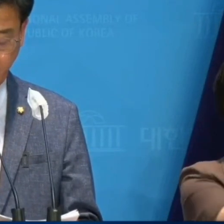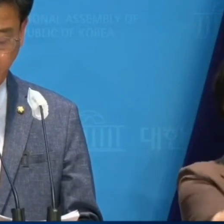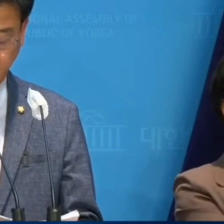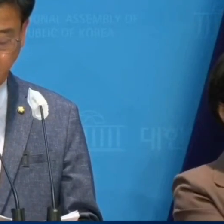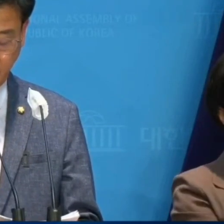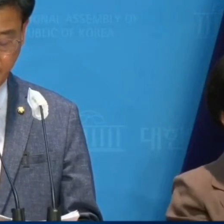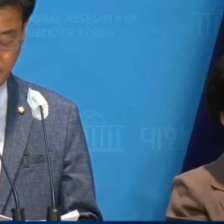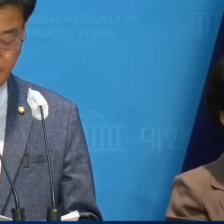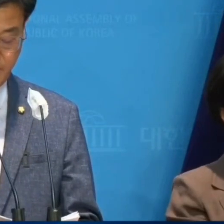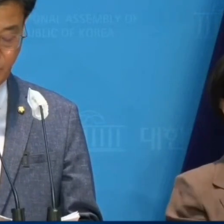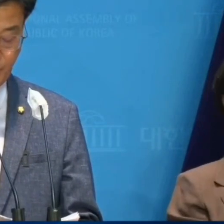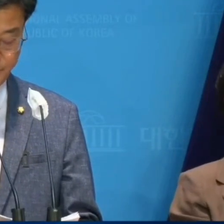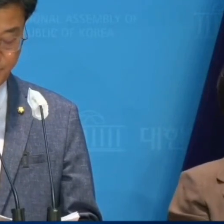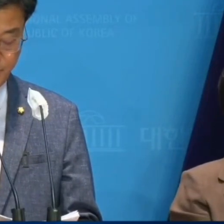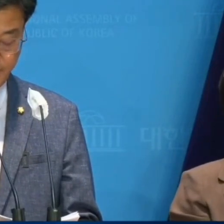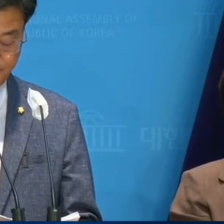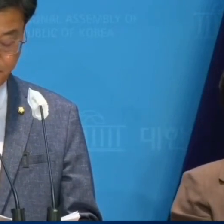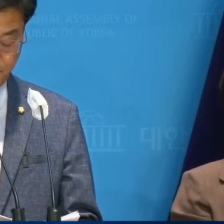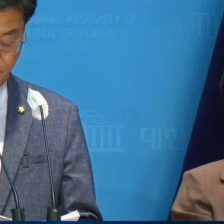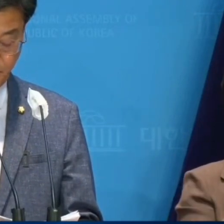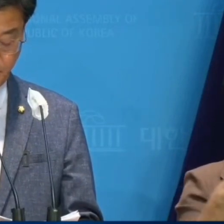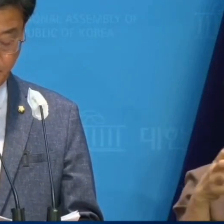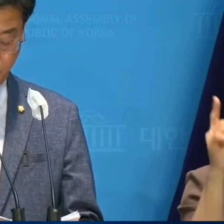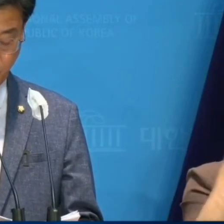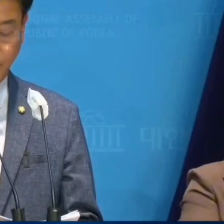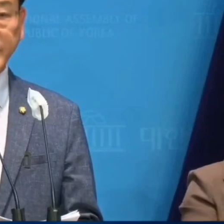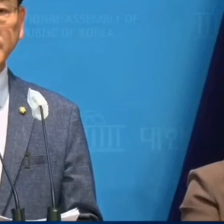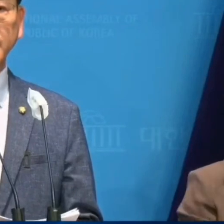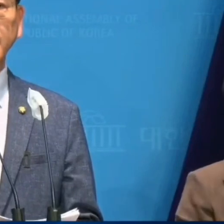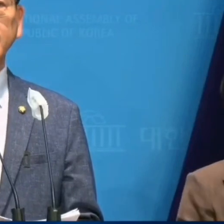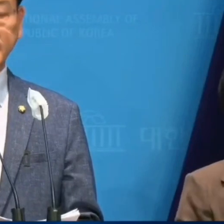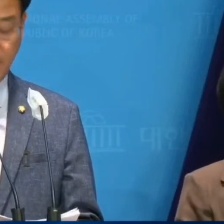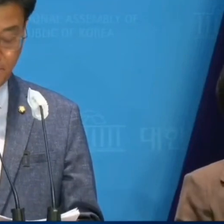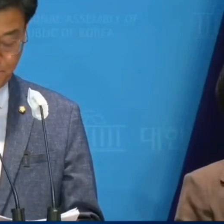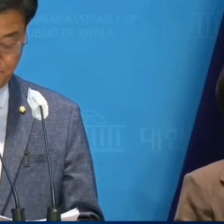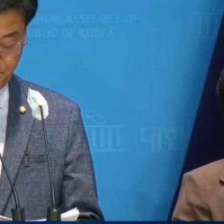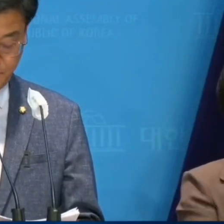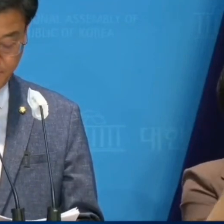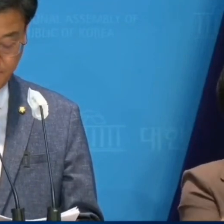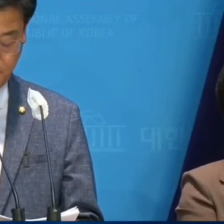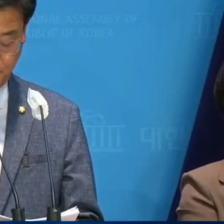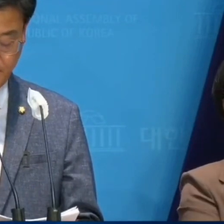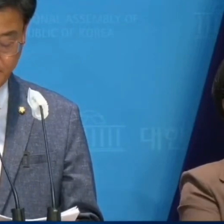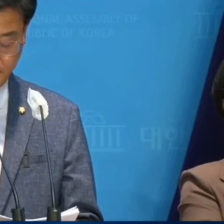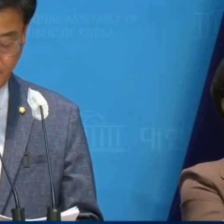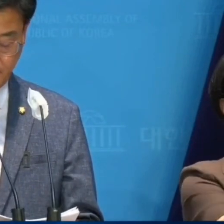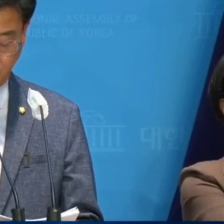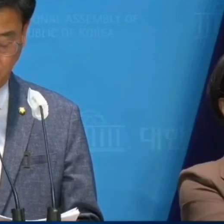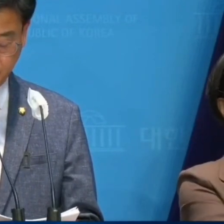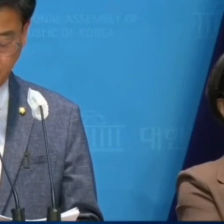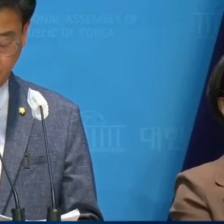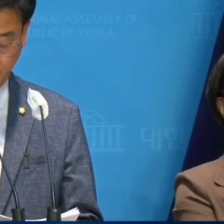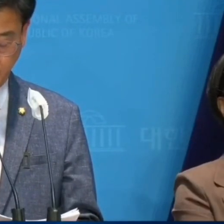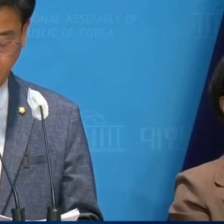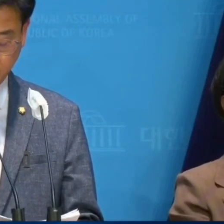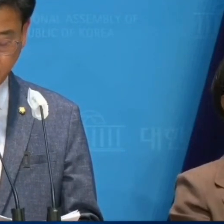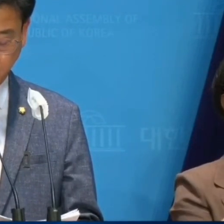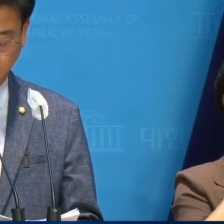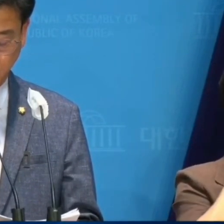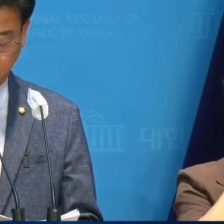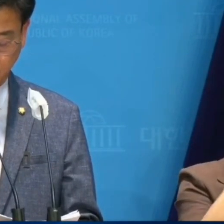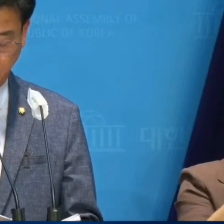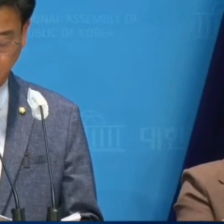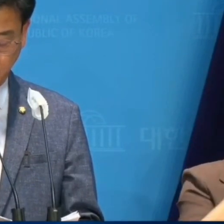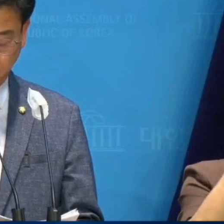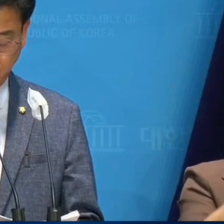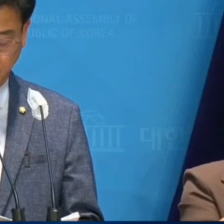동원해 거하게 되었습니다. 수많은 사법 피해자들의 원성이